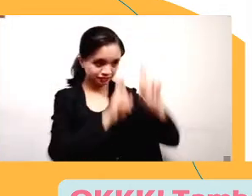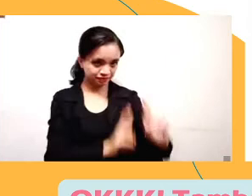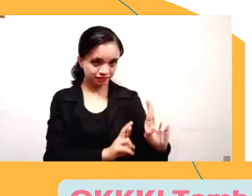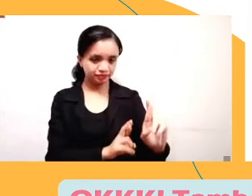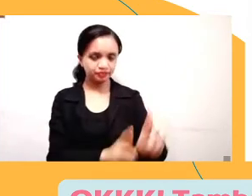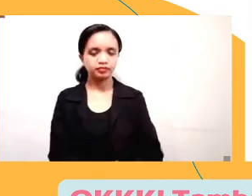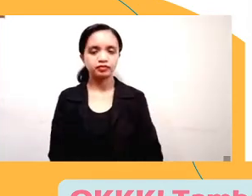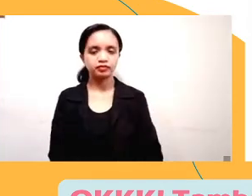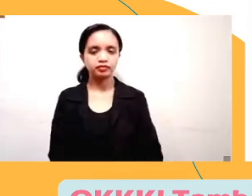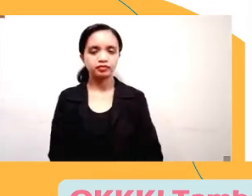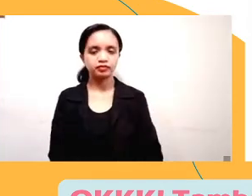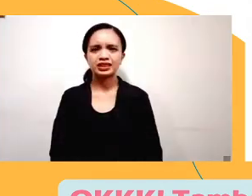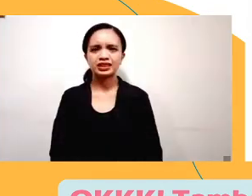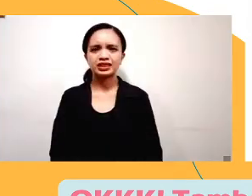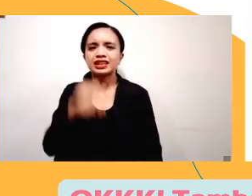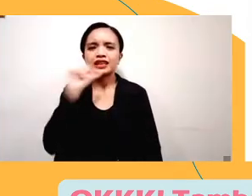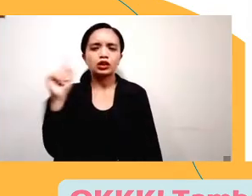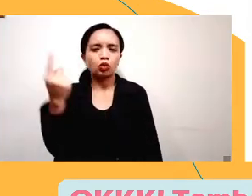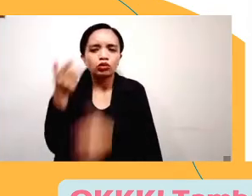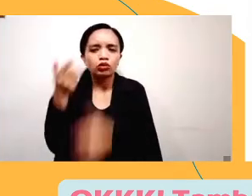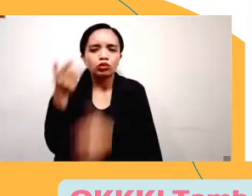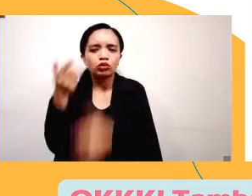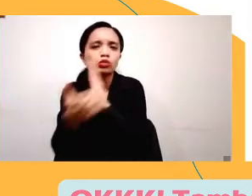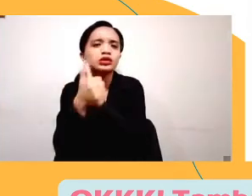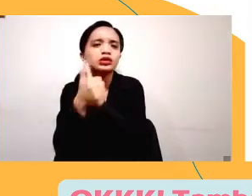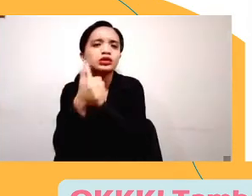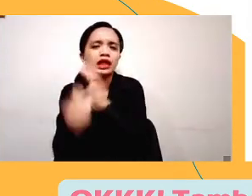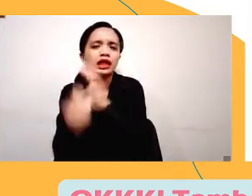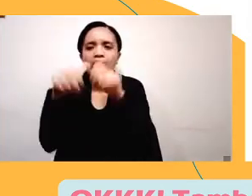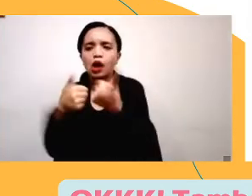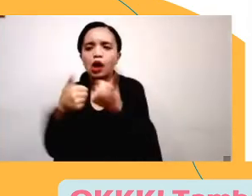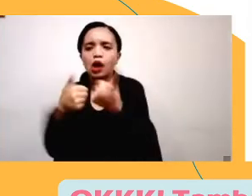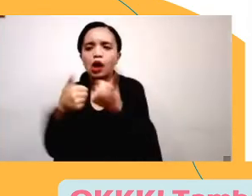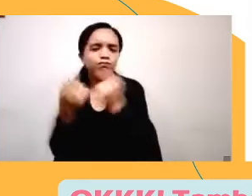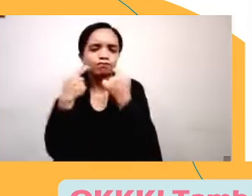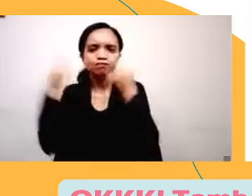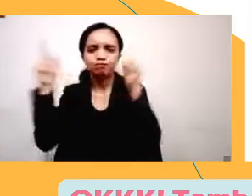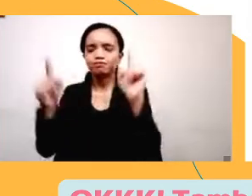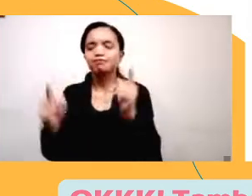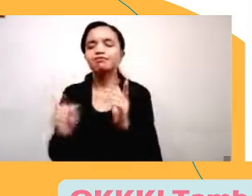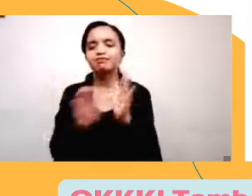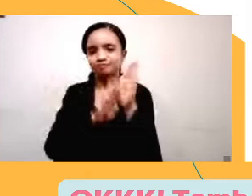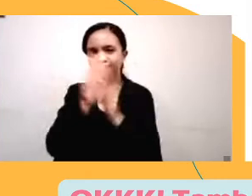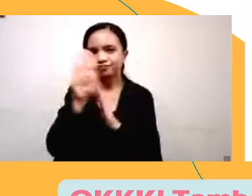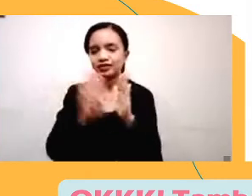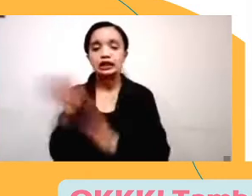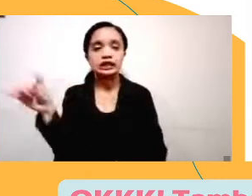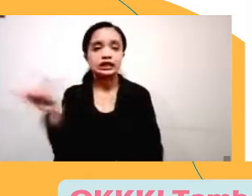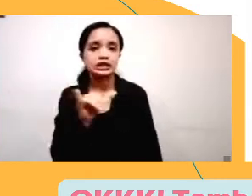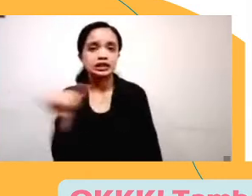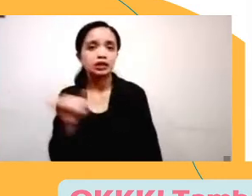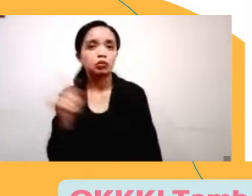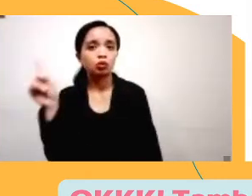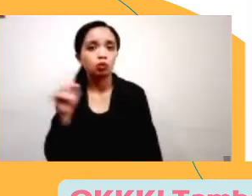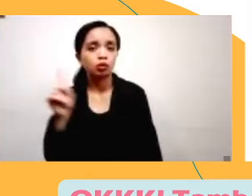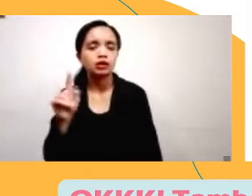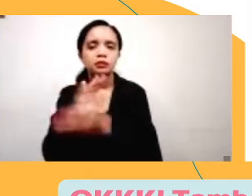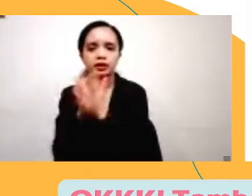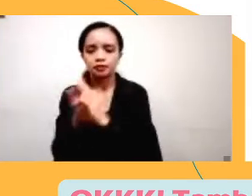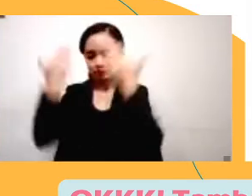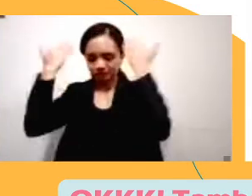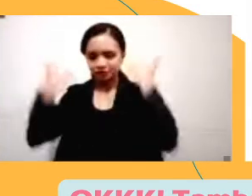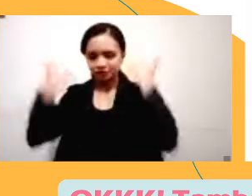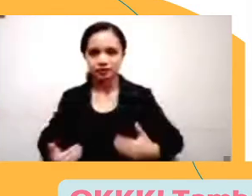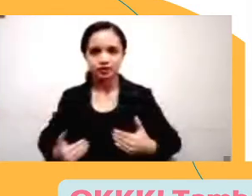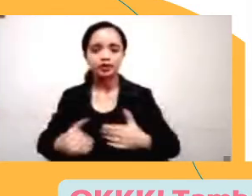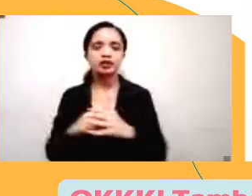lamang skills kasi yung ating napagyayabong sa ating pakikipagkapwa. No? Pati na rin yung ating pagiging tao, yung ating sense